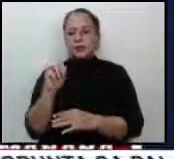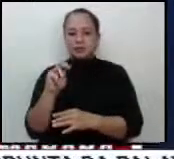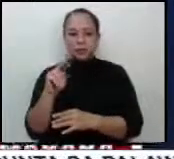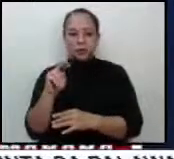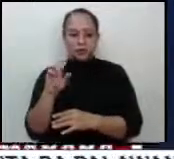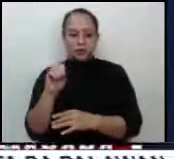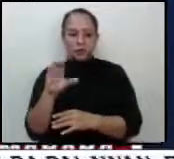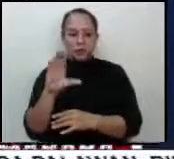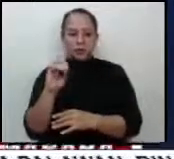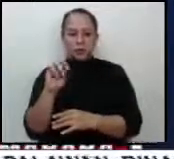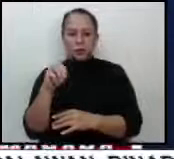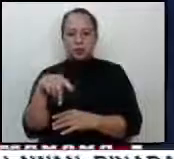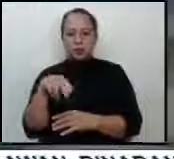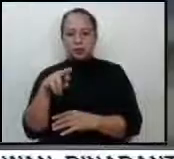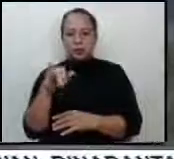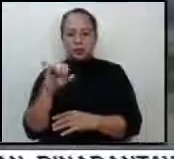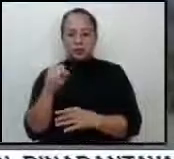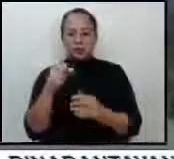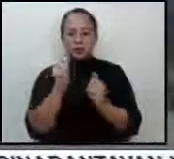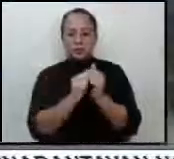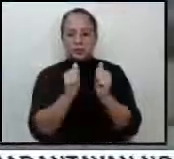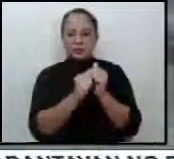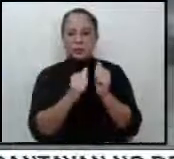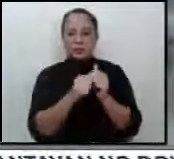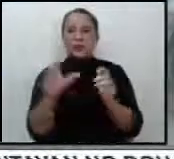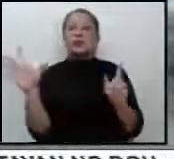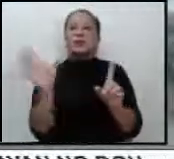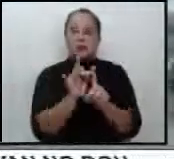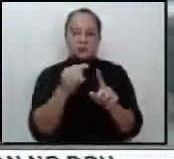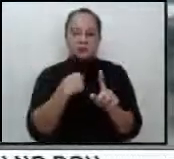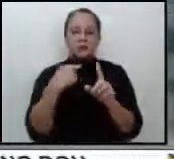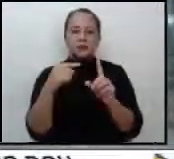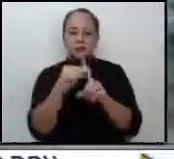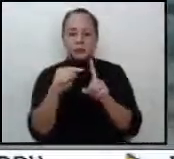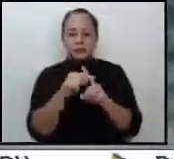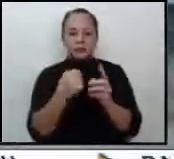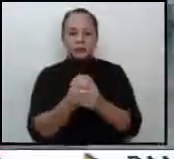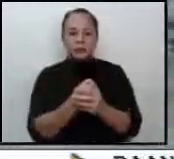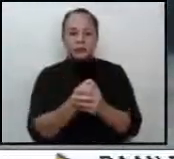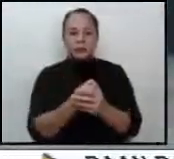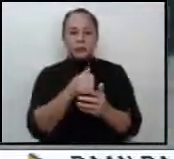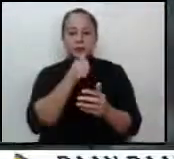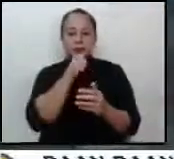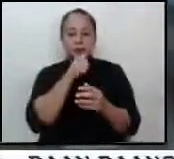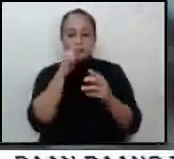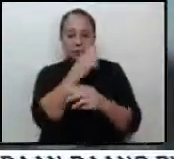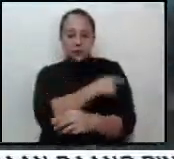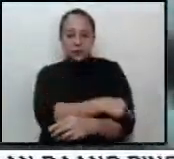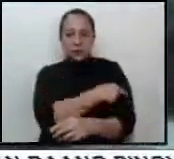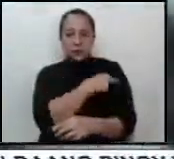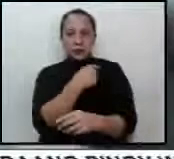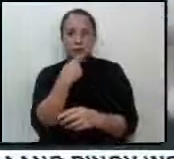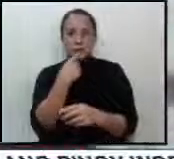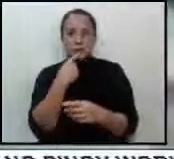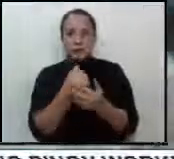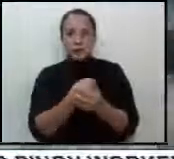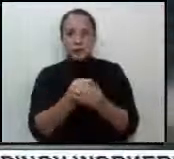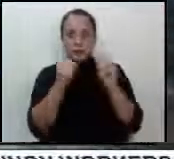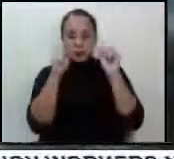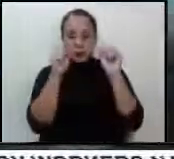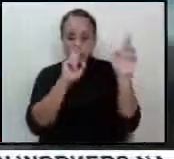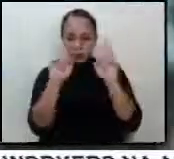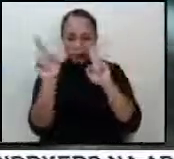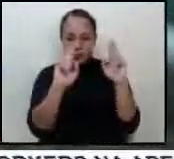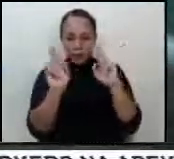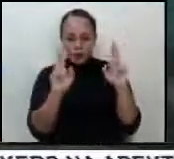po, siguro nahahawala, nagpa-positive. At ngayong maluwag ang mga pribadong ospital, sinabi ni De Grano na handa sila magpadala sa mga lokal na